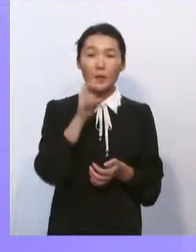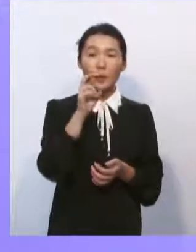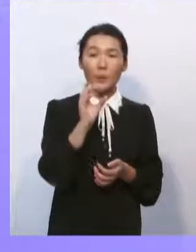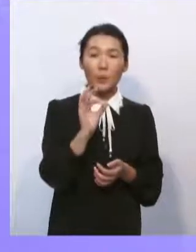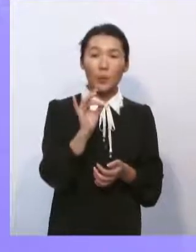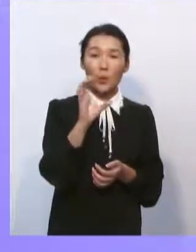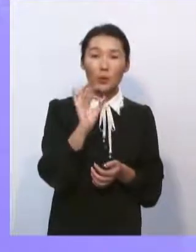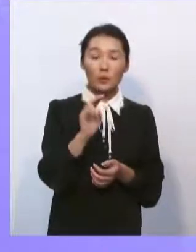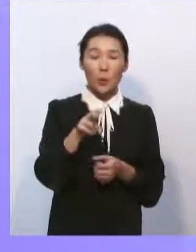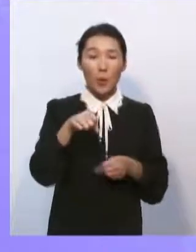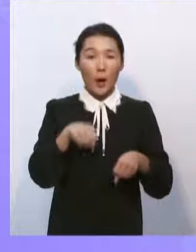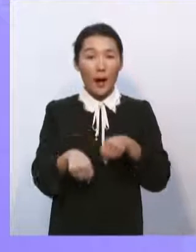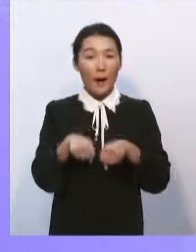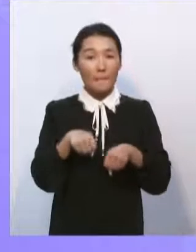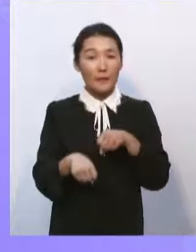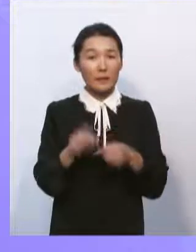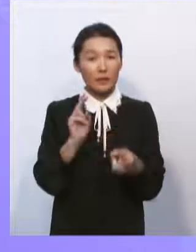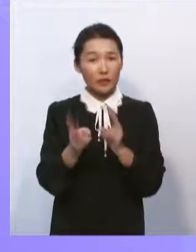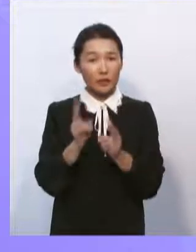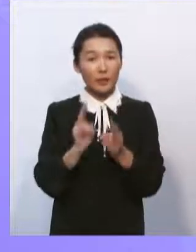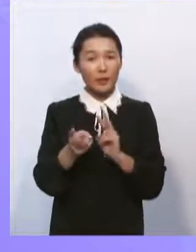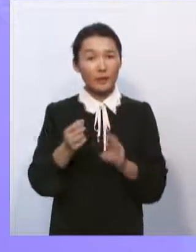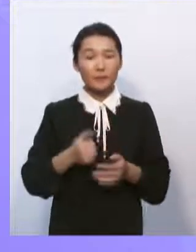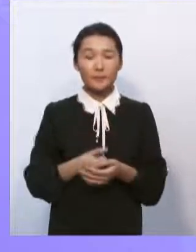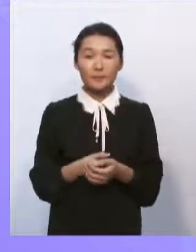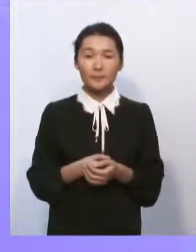Боорсок камырдан жасалат.